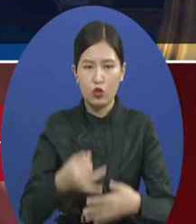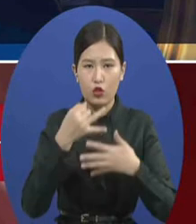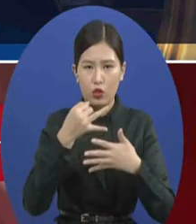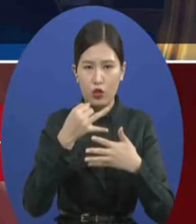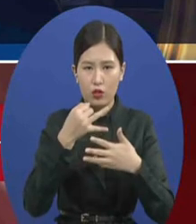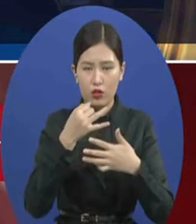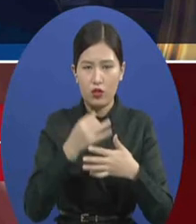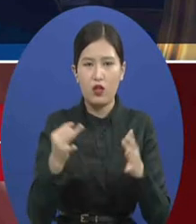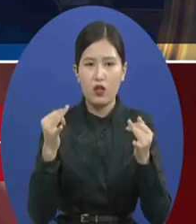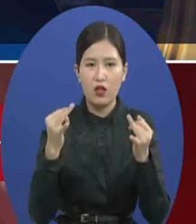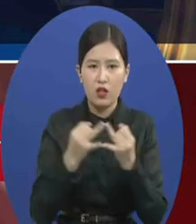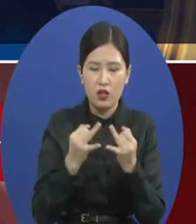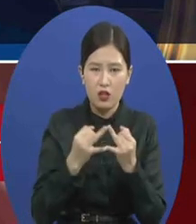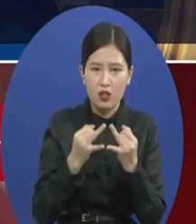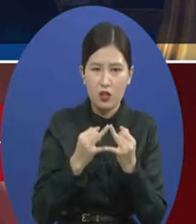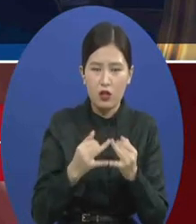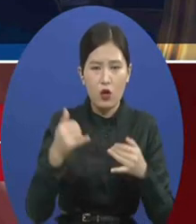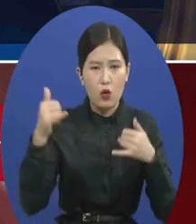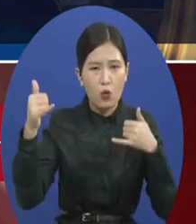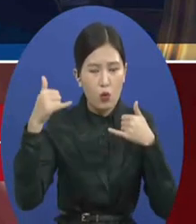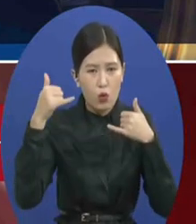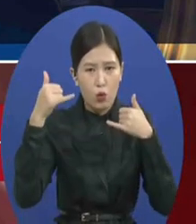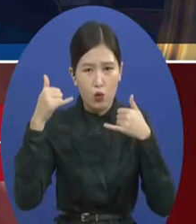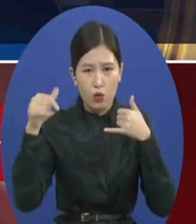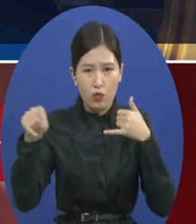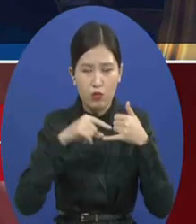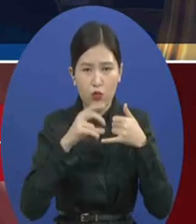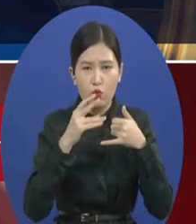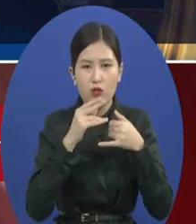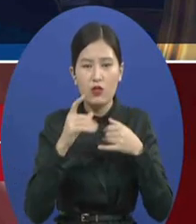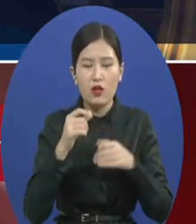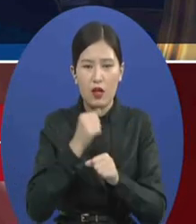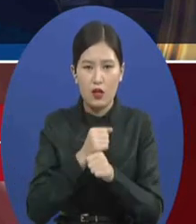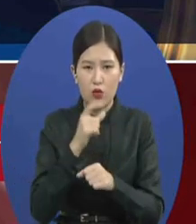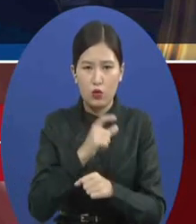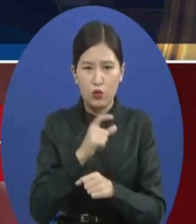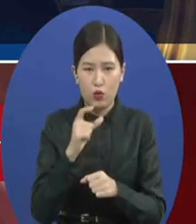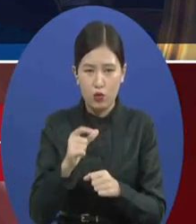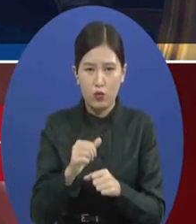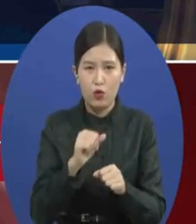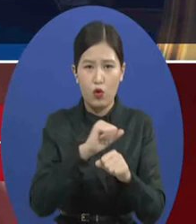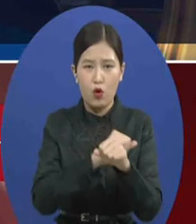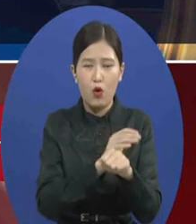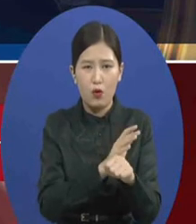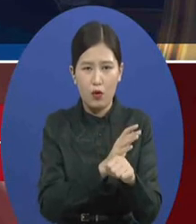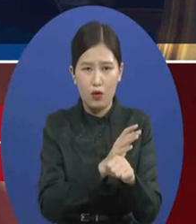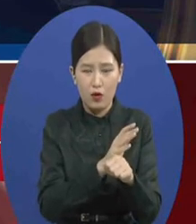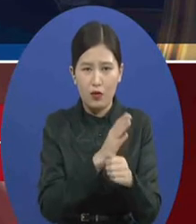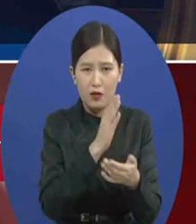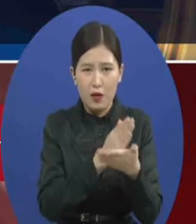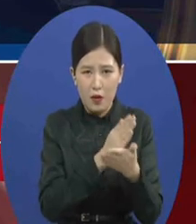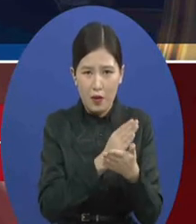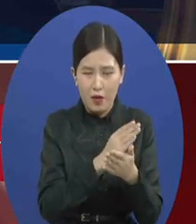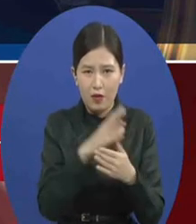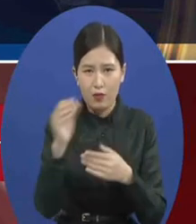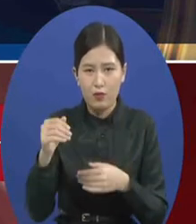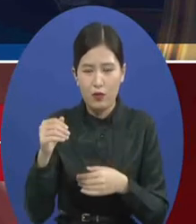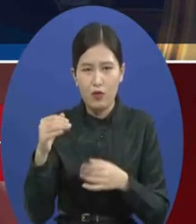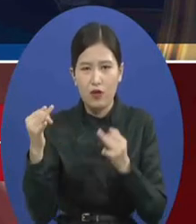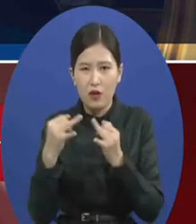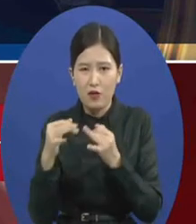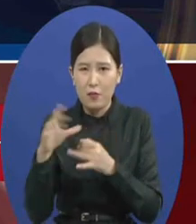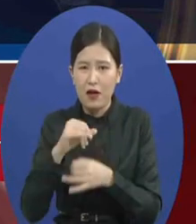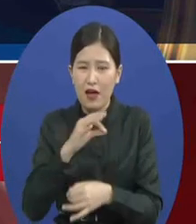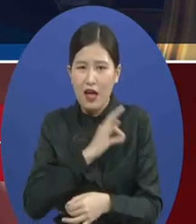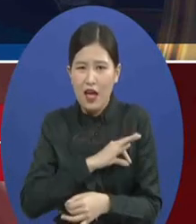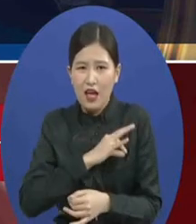үүрэн холбооны үйл ажиллагаа эрхлэх тусгай зөвшөөрөл эзэмших. За энэ бол одоо энэ цар захлын үед бараг ашигтай ажиллаж байгаа гэж бодож байгаа тийм ээ.